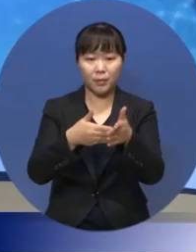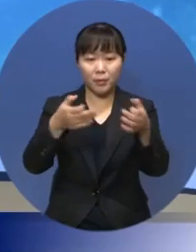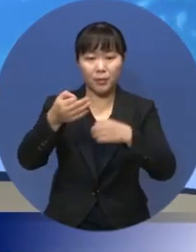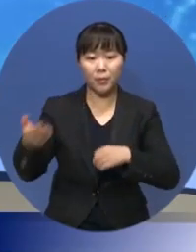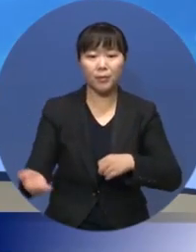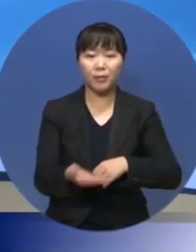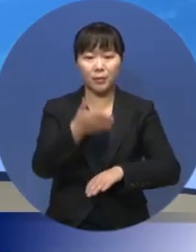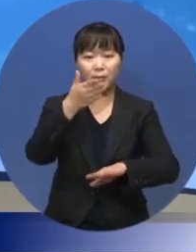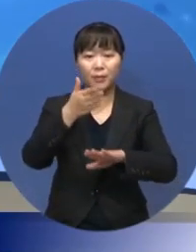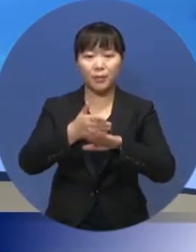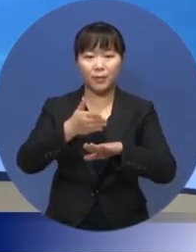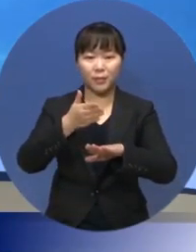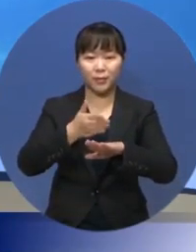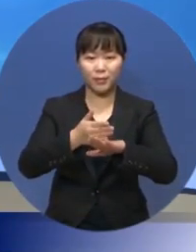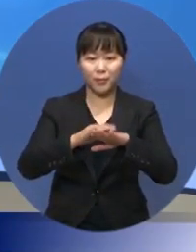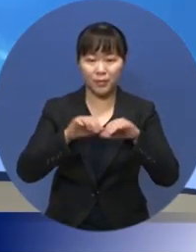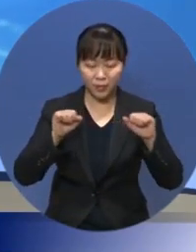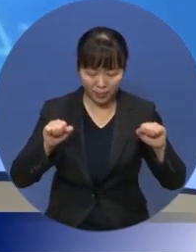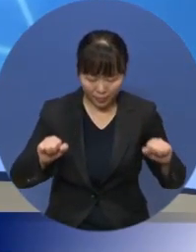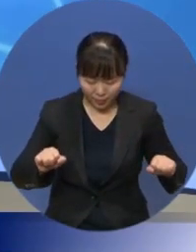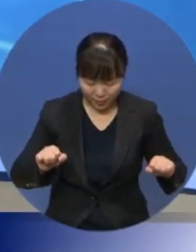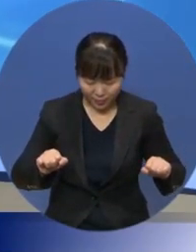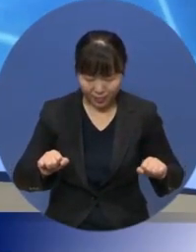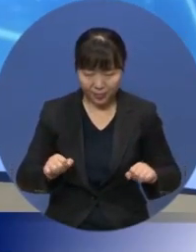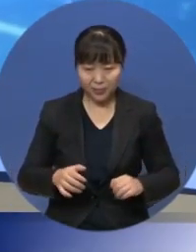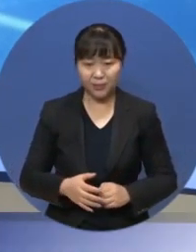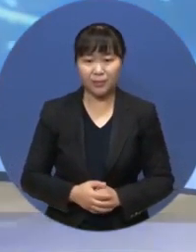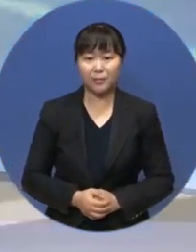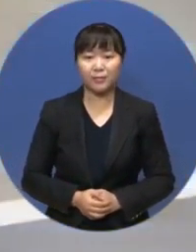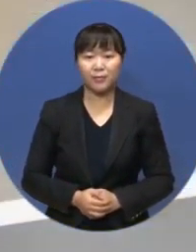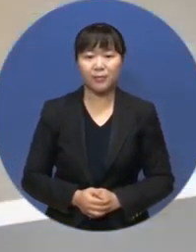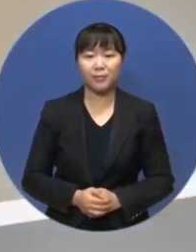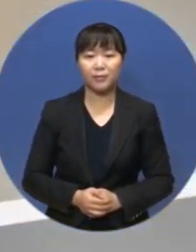마칩니다. 시청해주신 여러분, 고맙습니다.